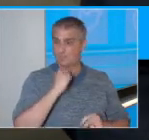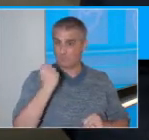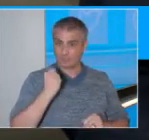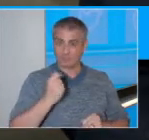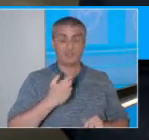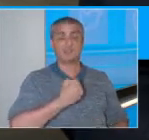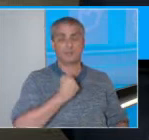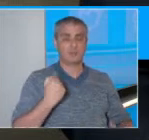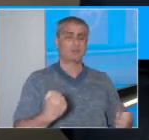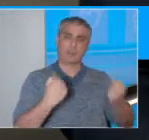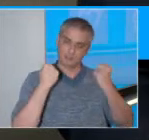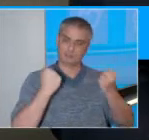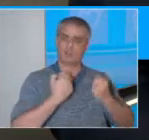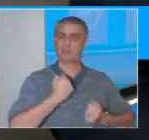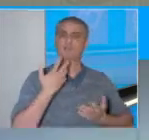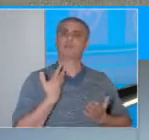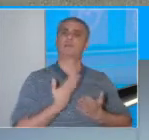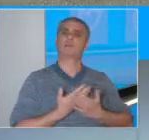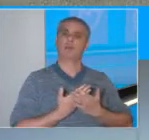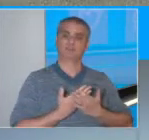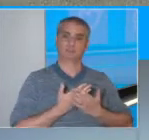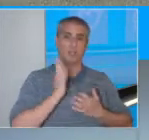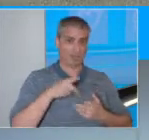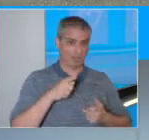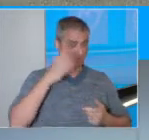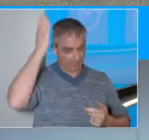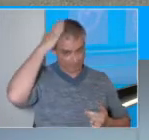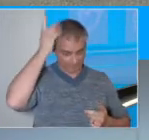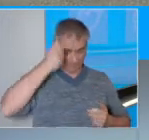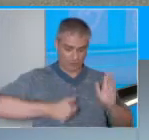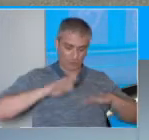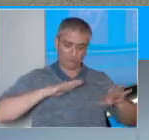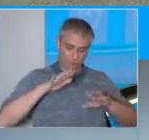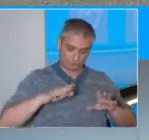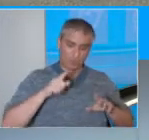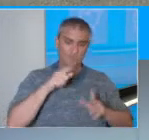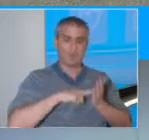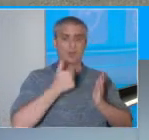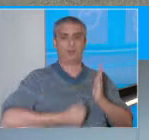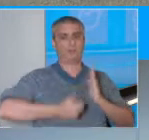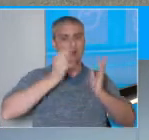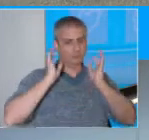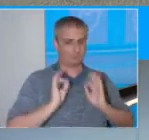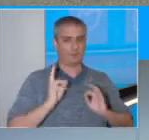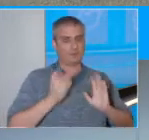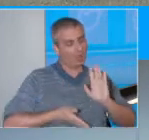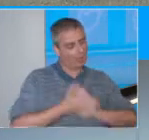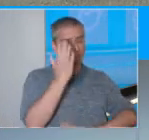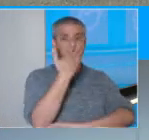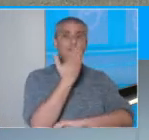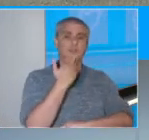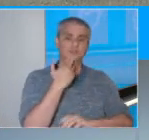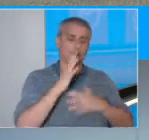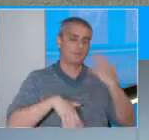אנחנו נראה ימינה חזקה, ימינה ממליצה על נפתלי בנט כראש ממשלה, כי הוא המנהיג שבאמת יכול לחלץ את מדינת